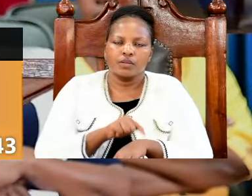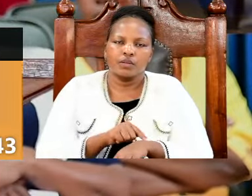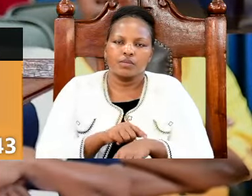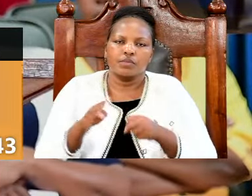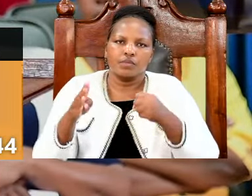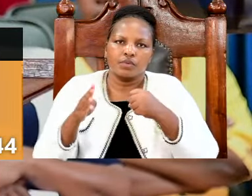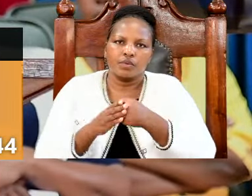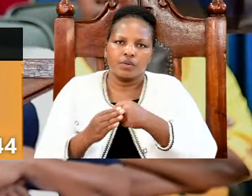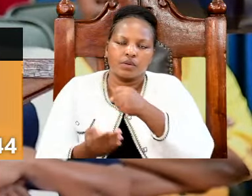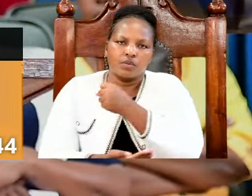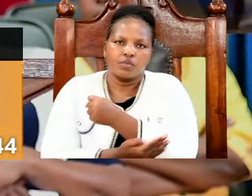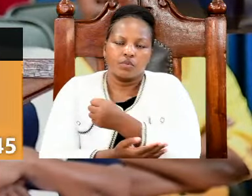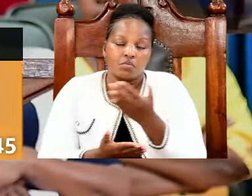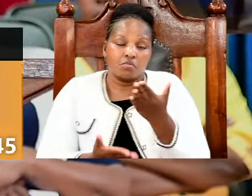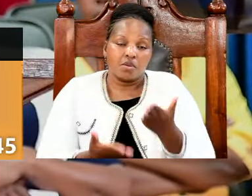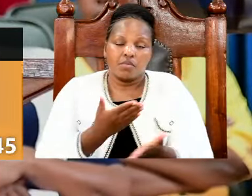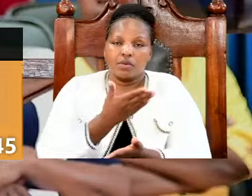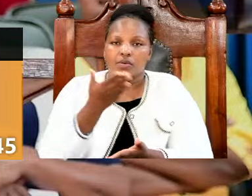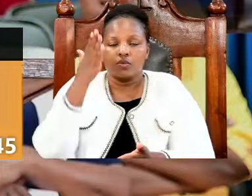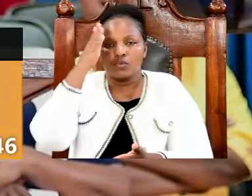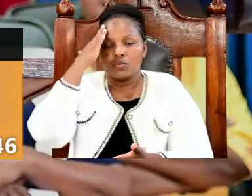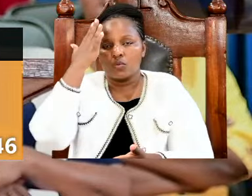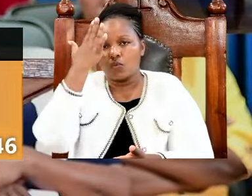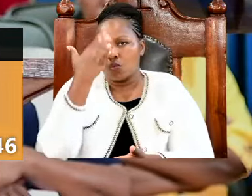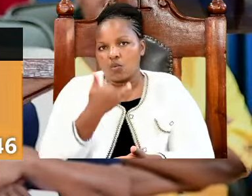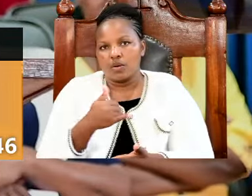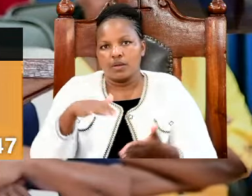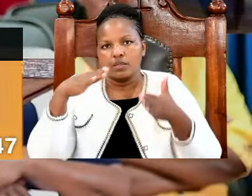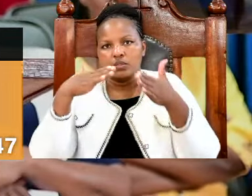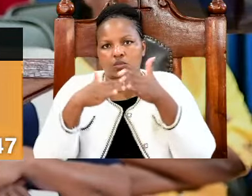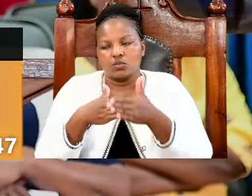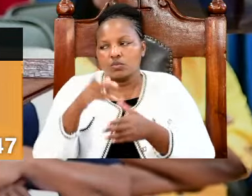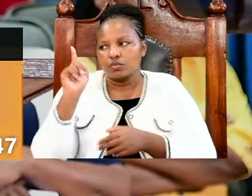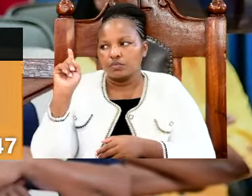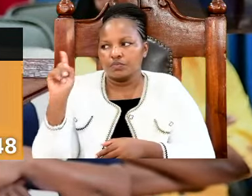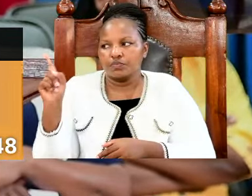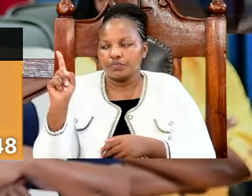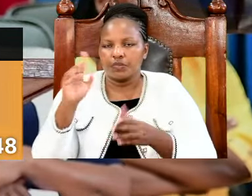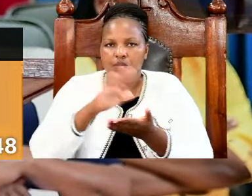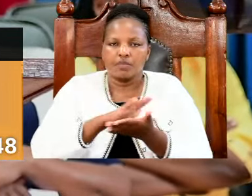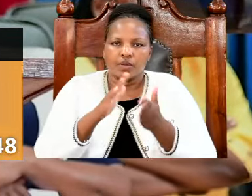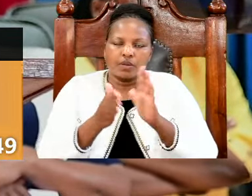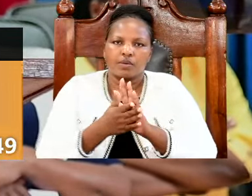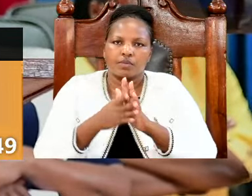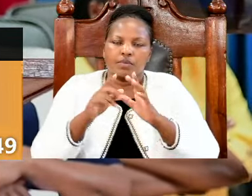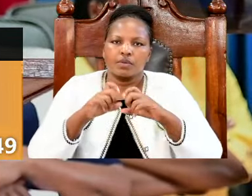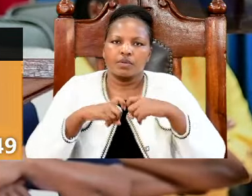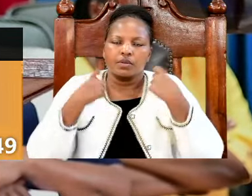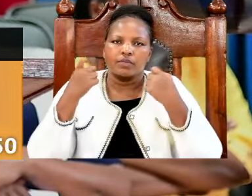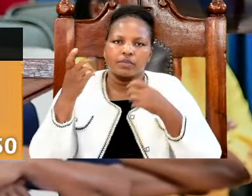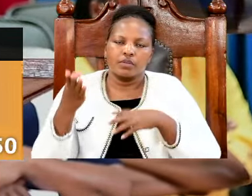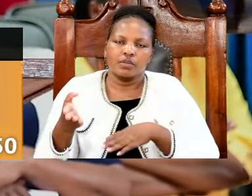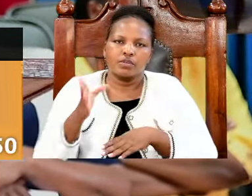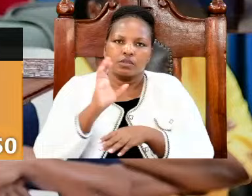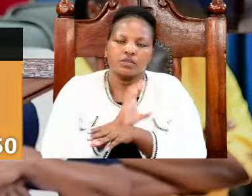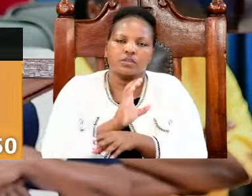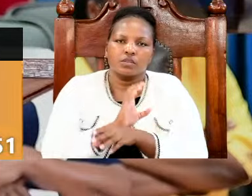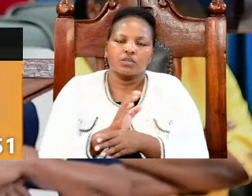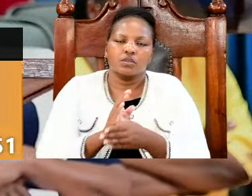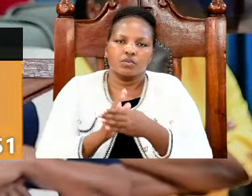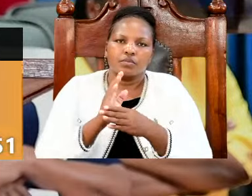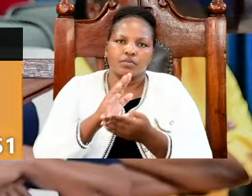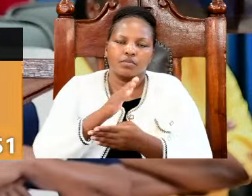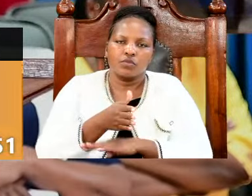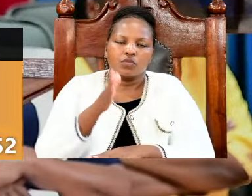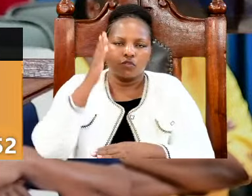asubuhi. Ikiwa kuna mtu ambaye anaweza kuonyesha pigamisi lolote juu ya imani na